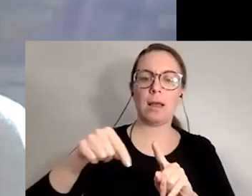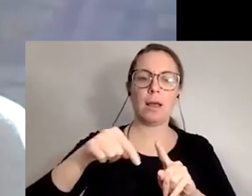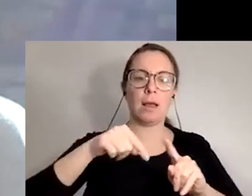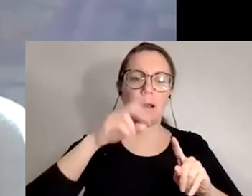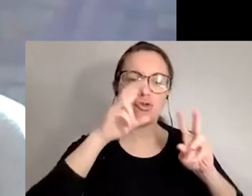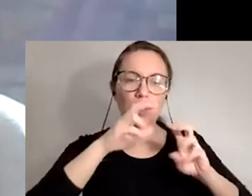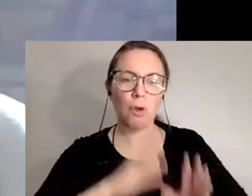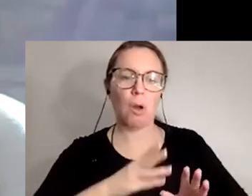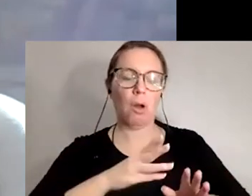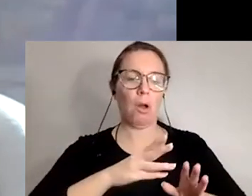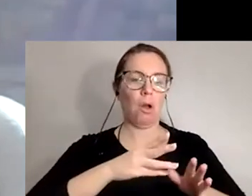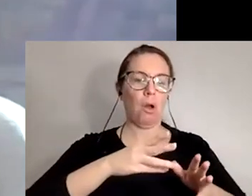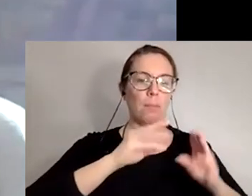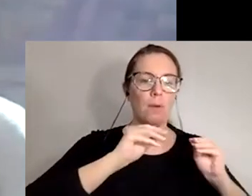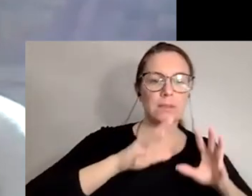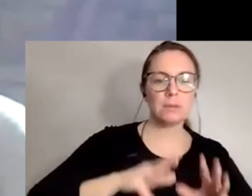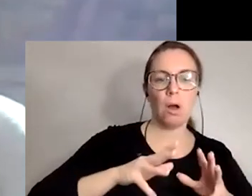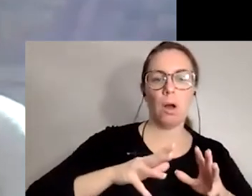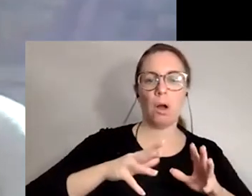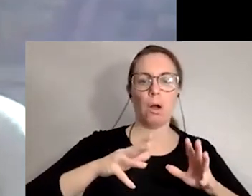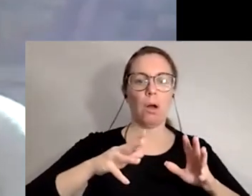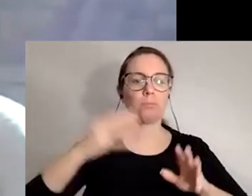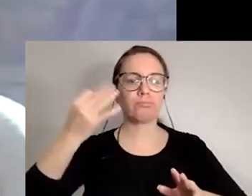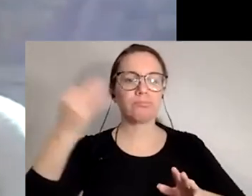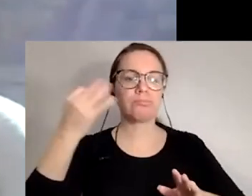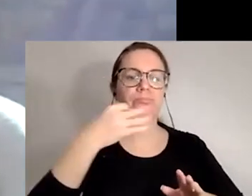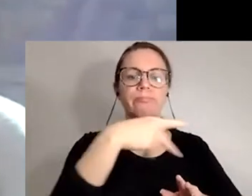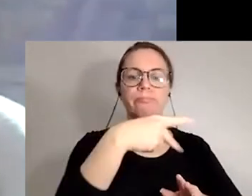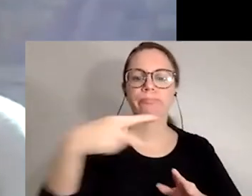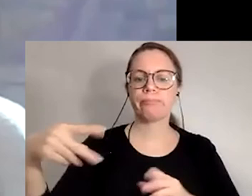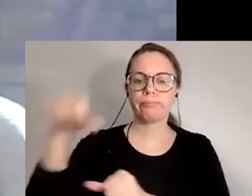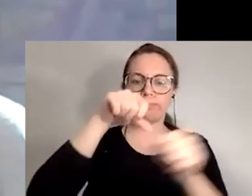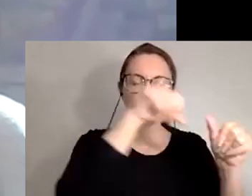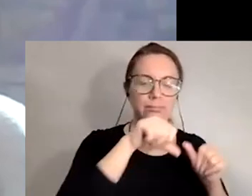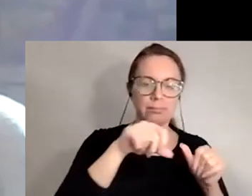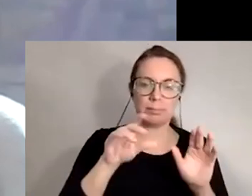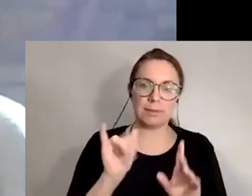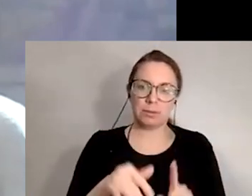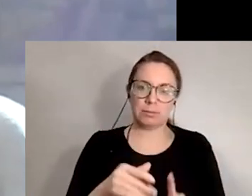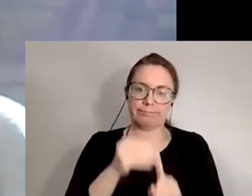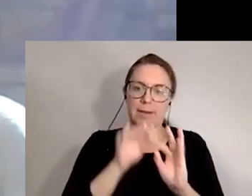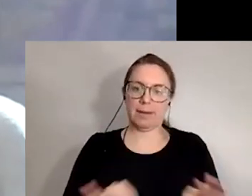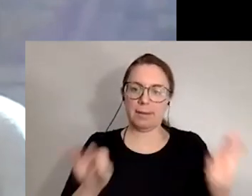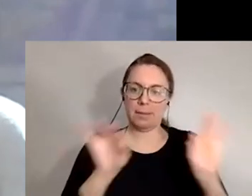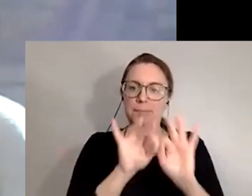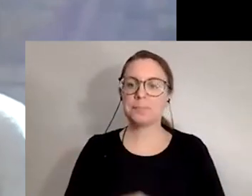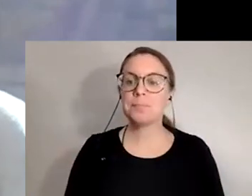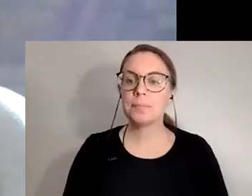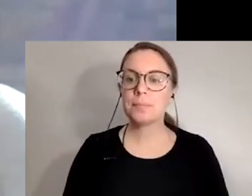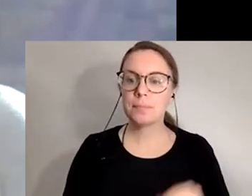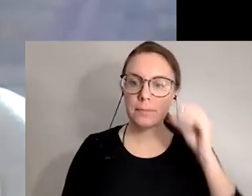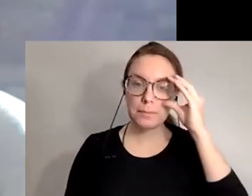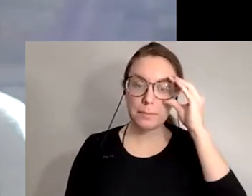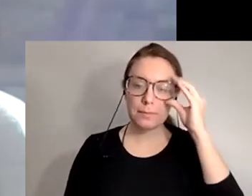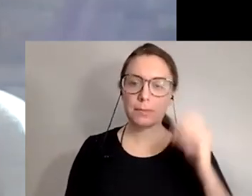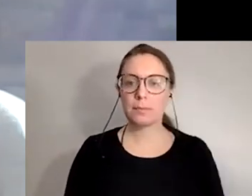les uns les unes aux autres. Je dirais simplement que lorsque l'on m'a